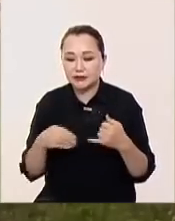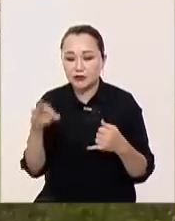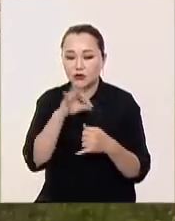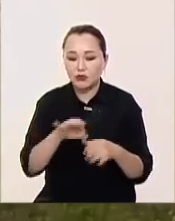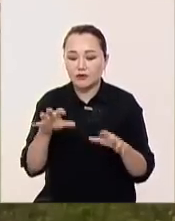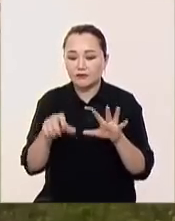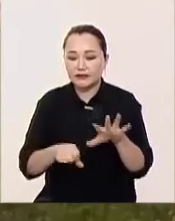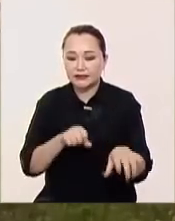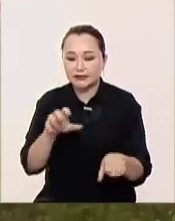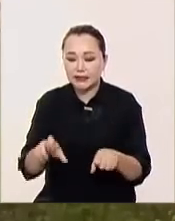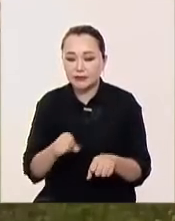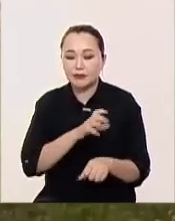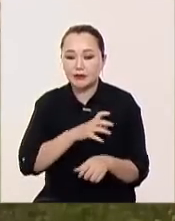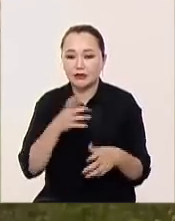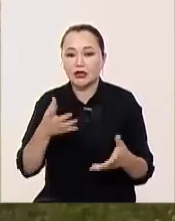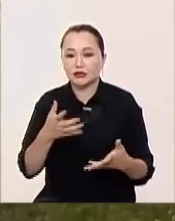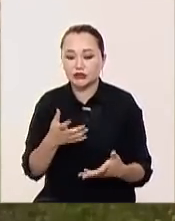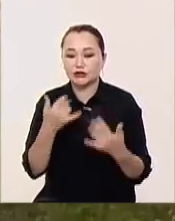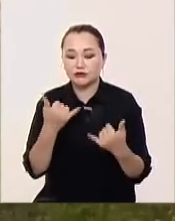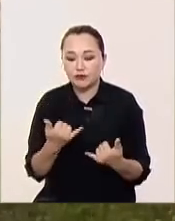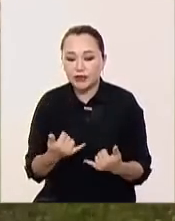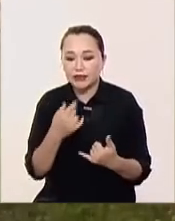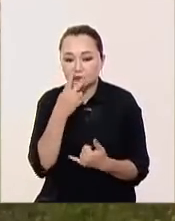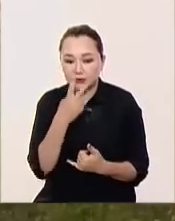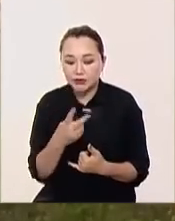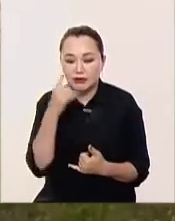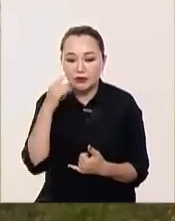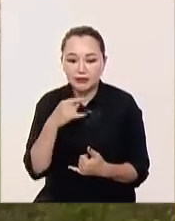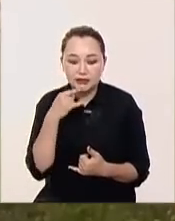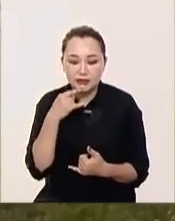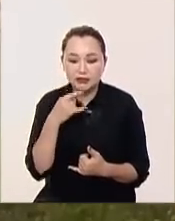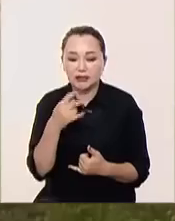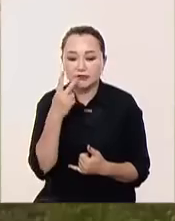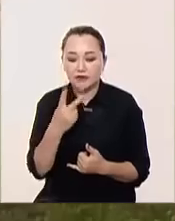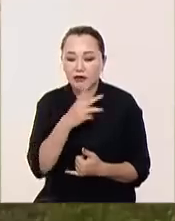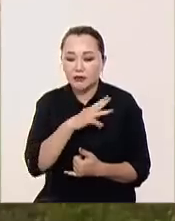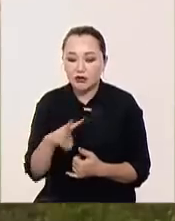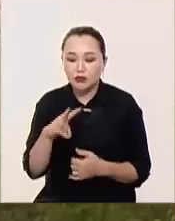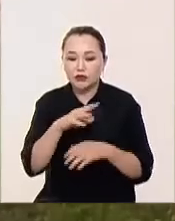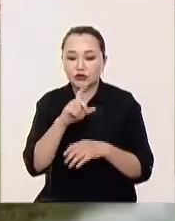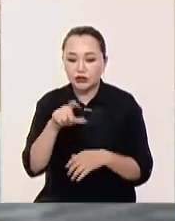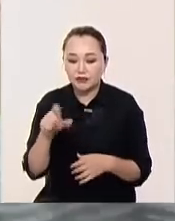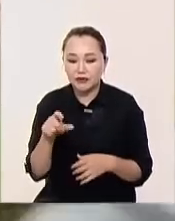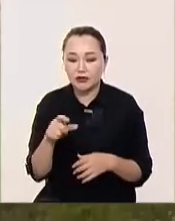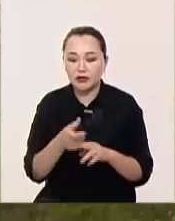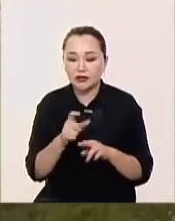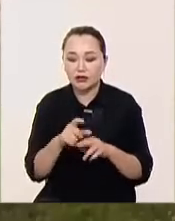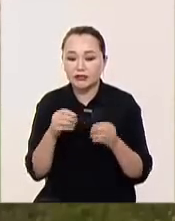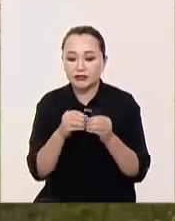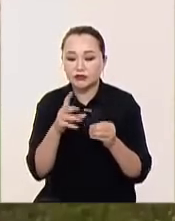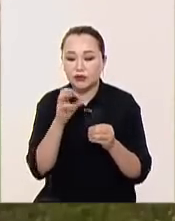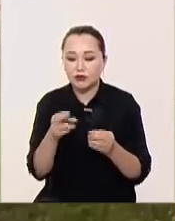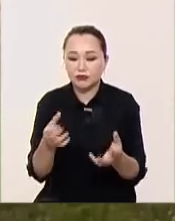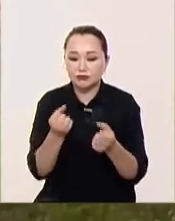алған. Әрине, бүгінгі таңда егер қарайтын болсақ, Қазақстанда 2 миллионнан астам азамат 10 сотық жерін ала